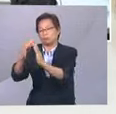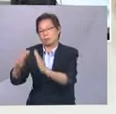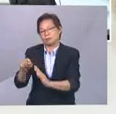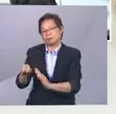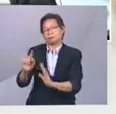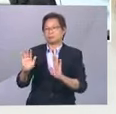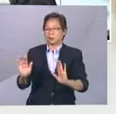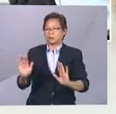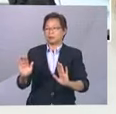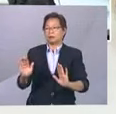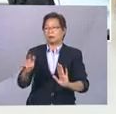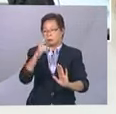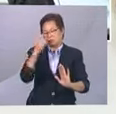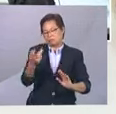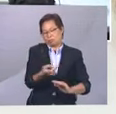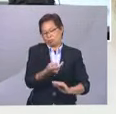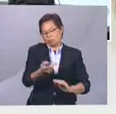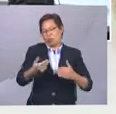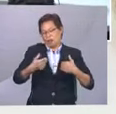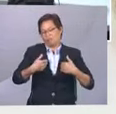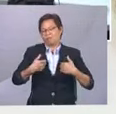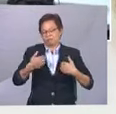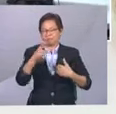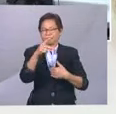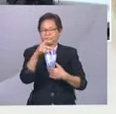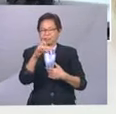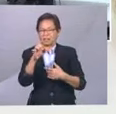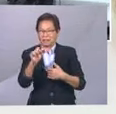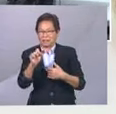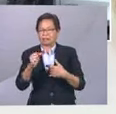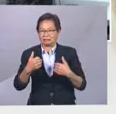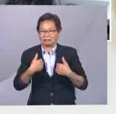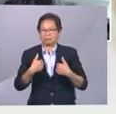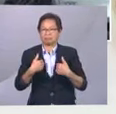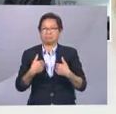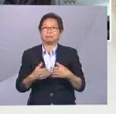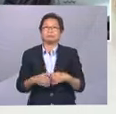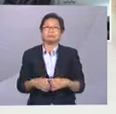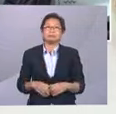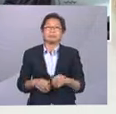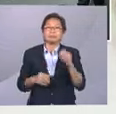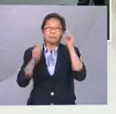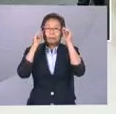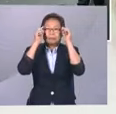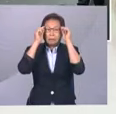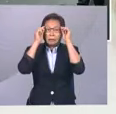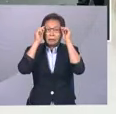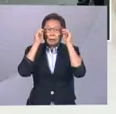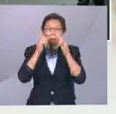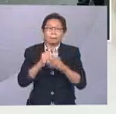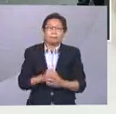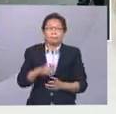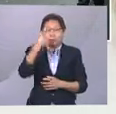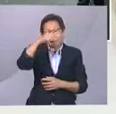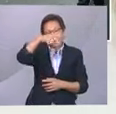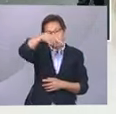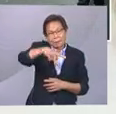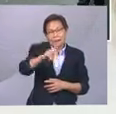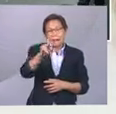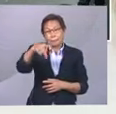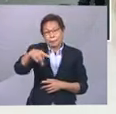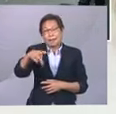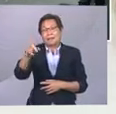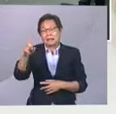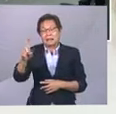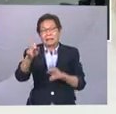masih lagi ada kiss-kiss ya hai bagi pikir pede di